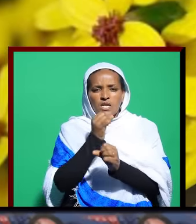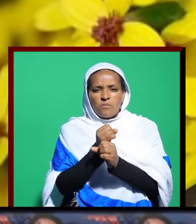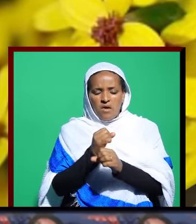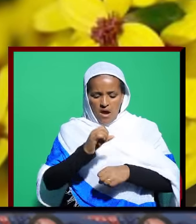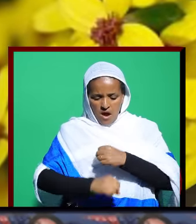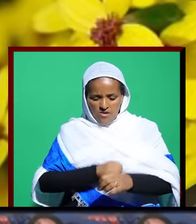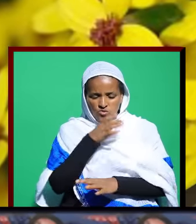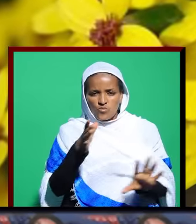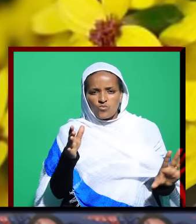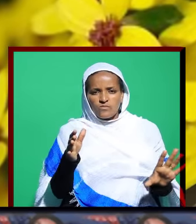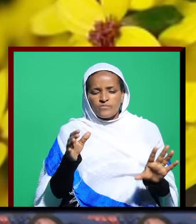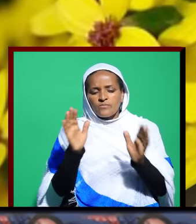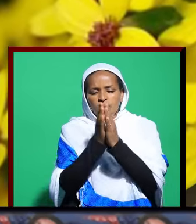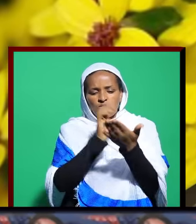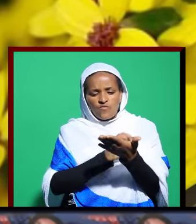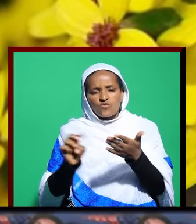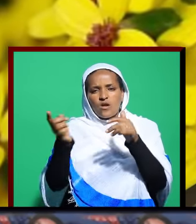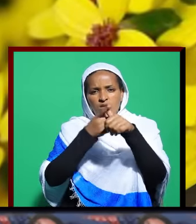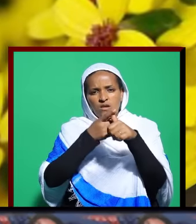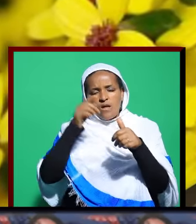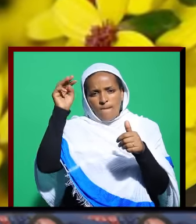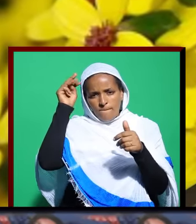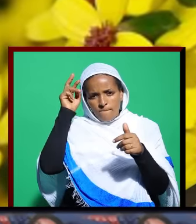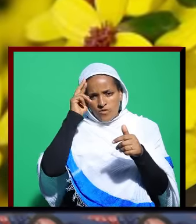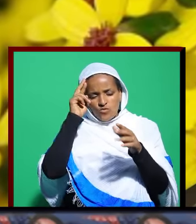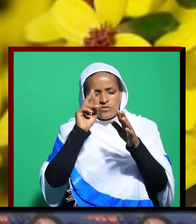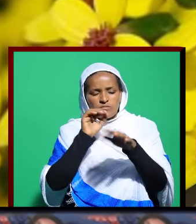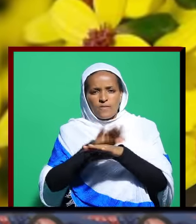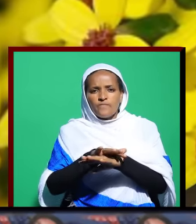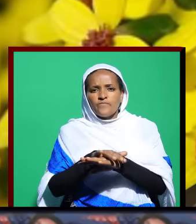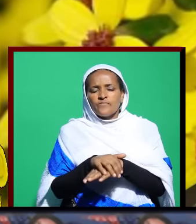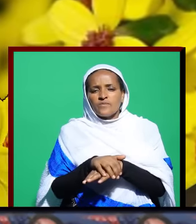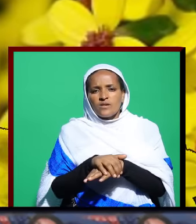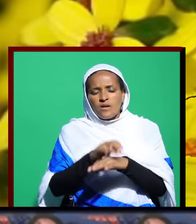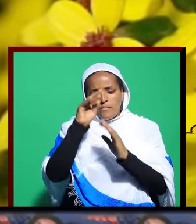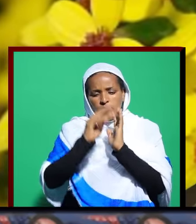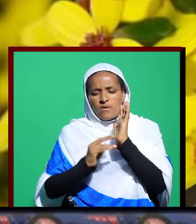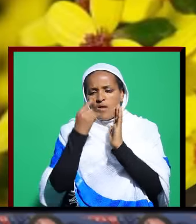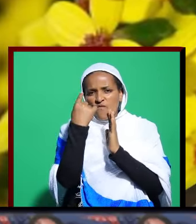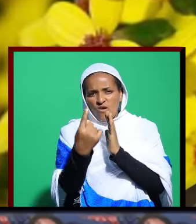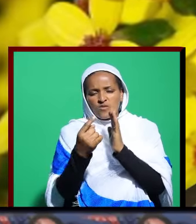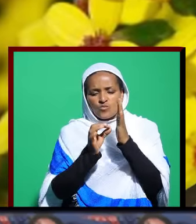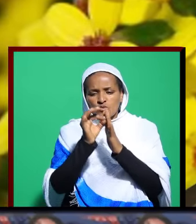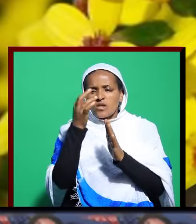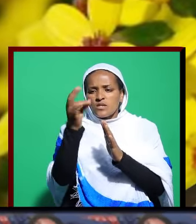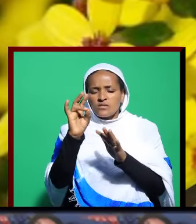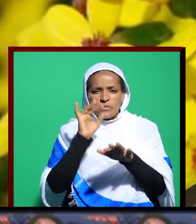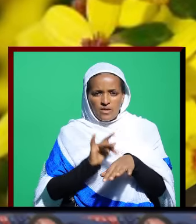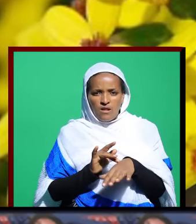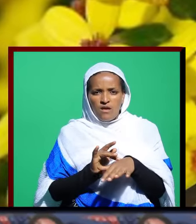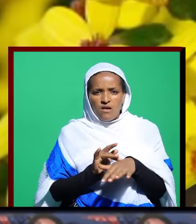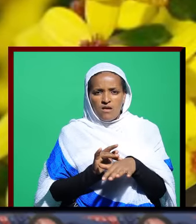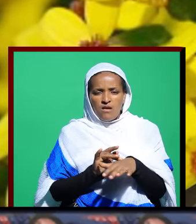እድሜ አይጨነቁም። ምንድን ነው የሚለው መጽሐፍ ቅዱስ? በአንደኛ ጴጥሮስ መልእክቱ ሐዋርያው ቅዱስ ጴጥሮስ በምዕራፍ 1